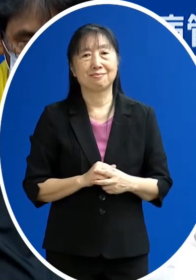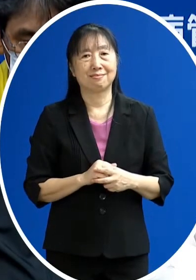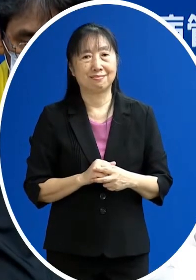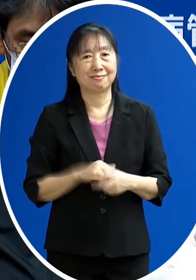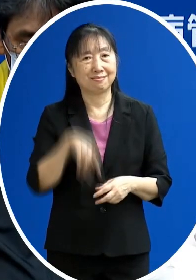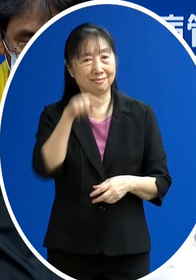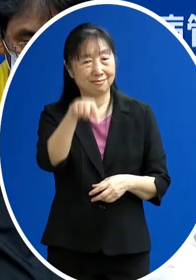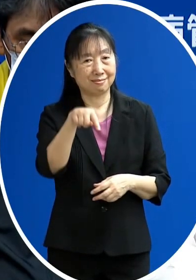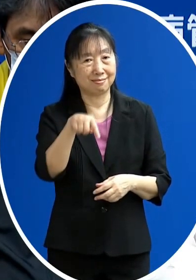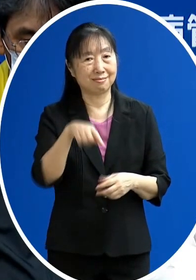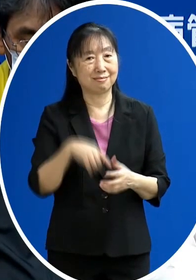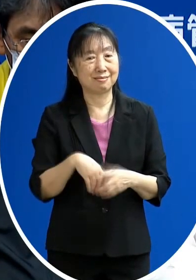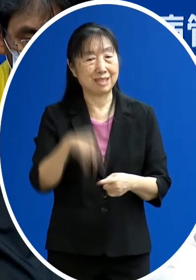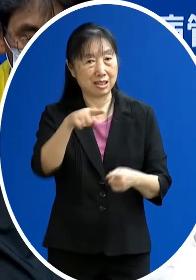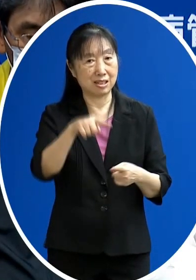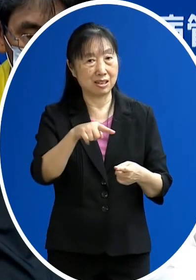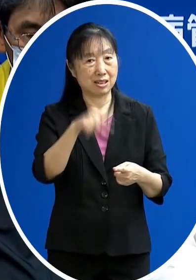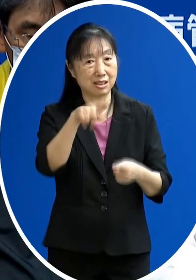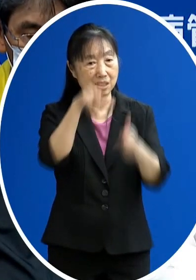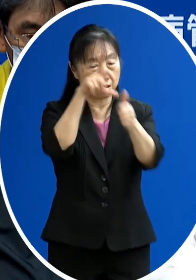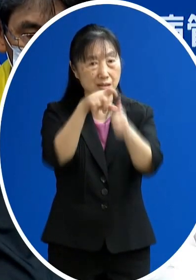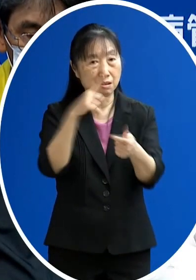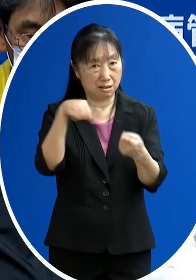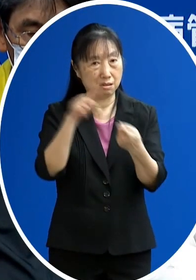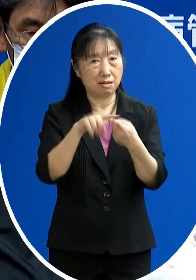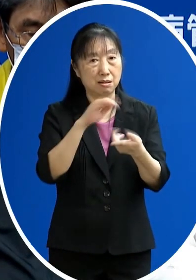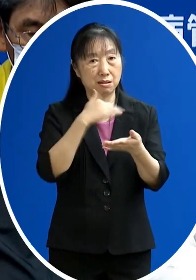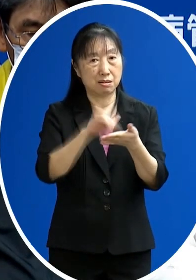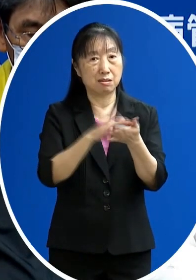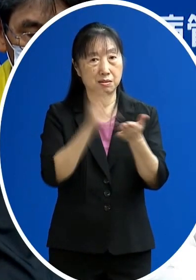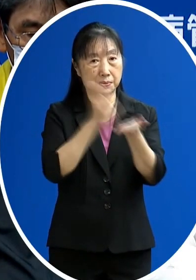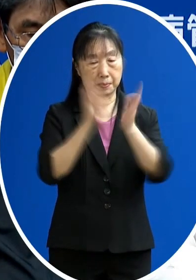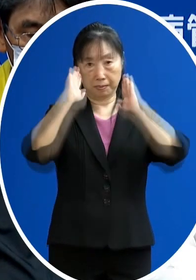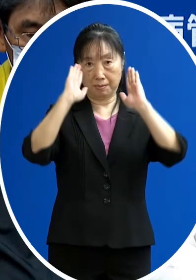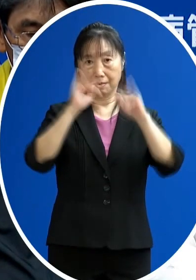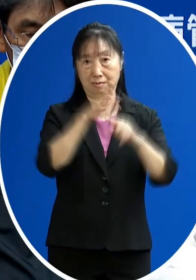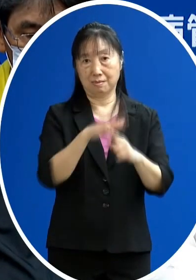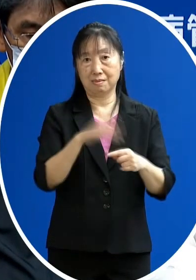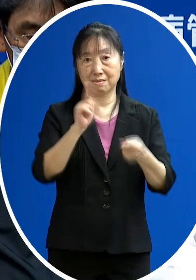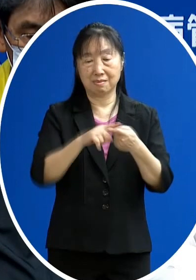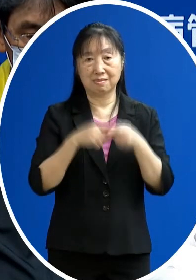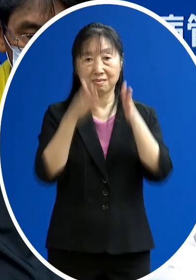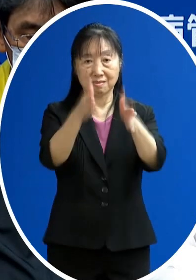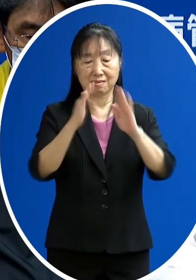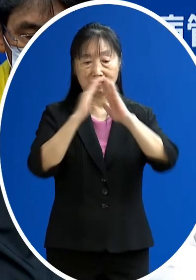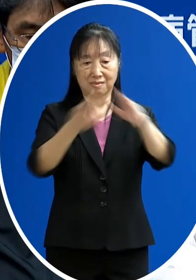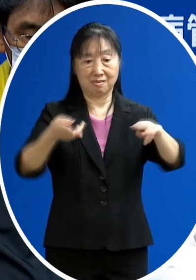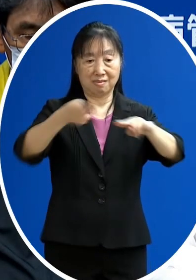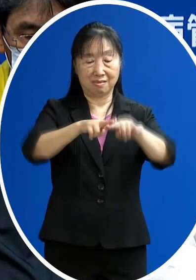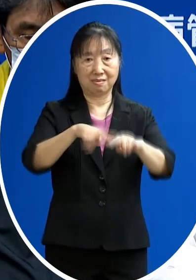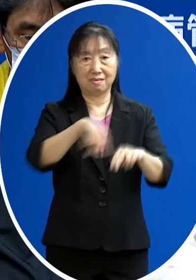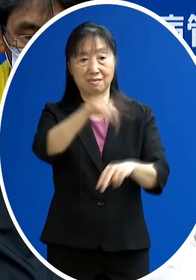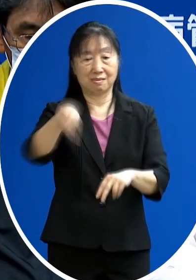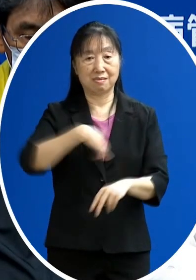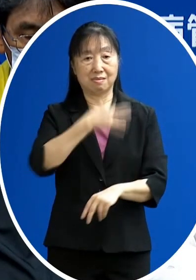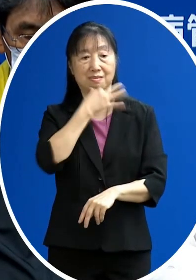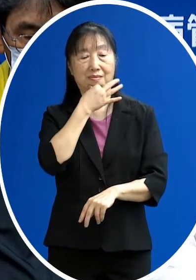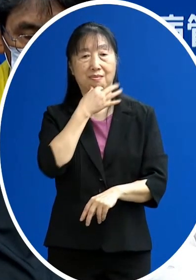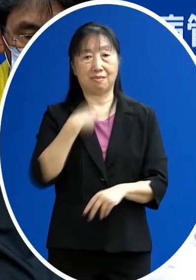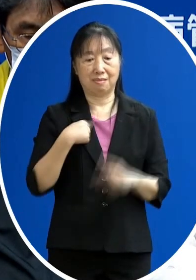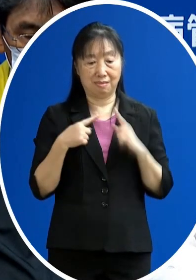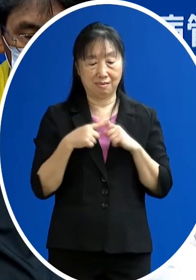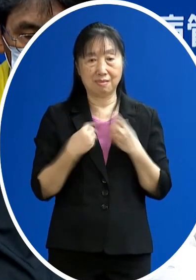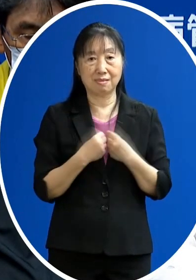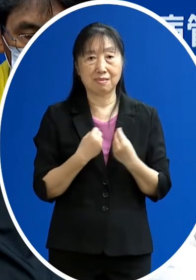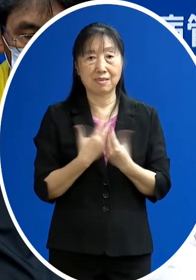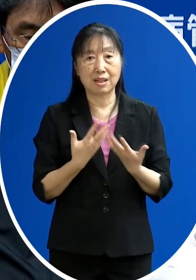该是一个蛮严肃的一个 题目了，提到这个封城就会影响到所有的人，所以也许他们这